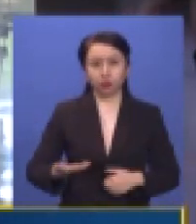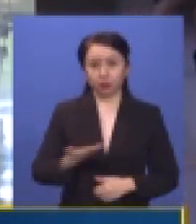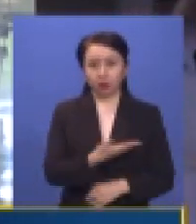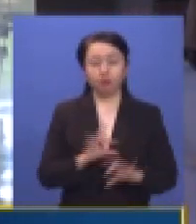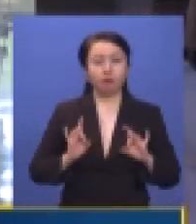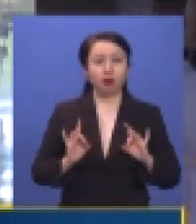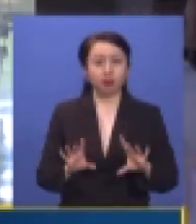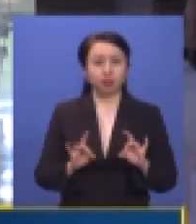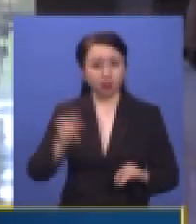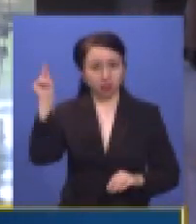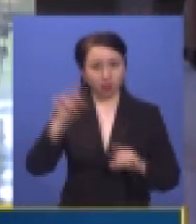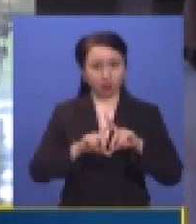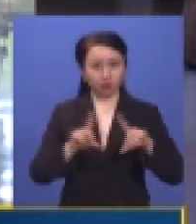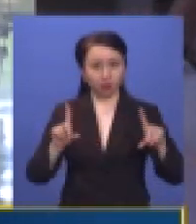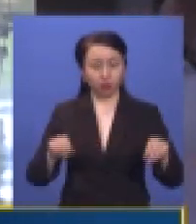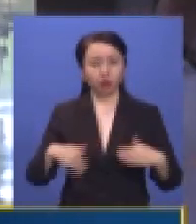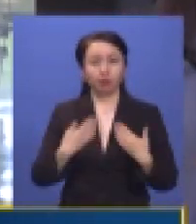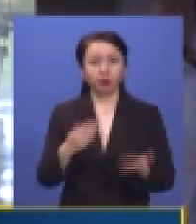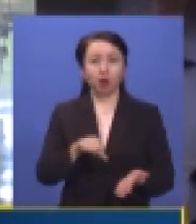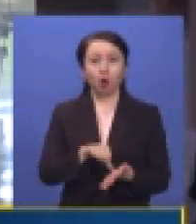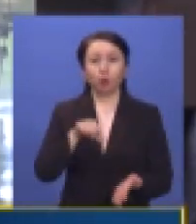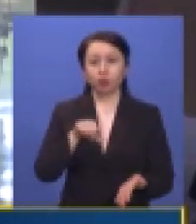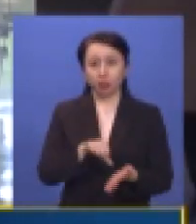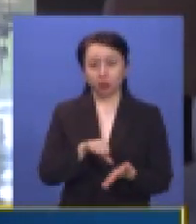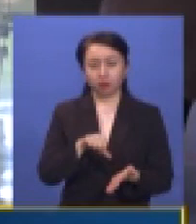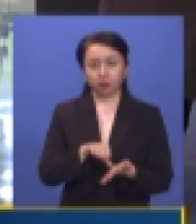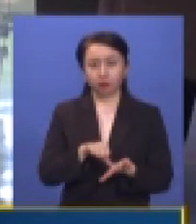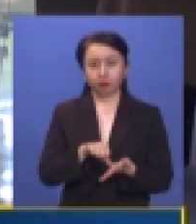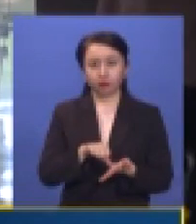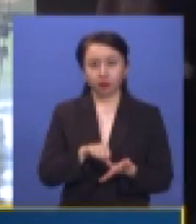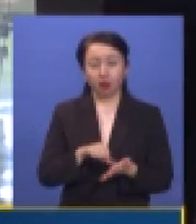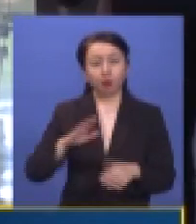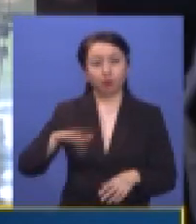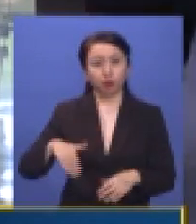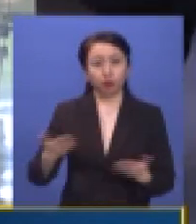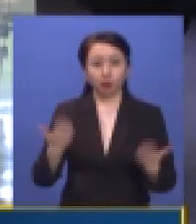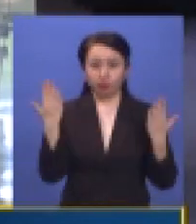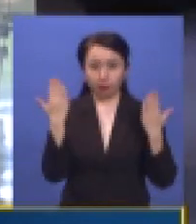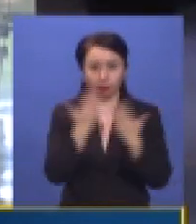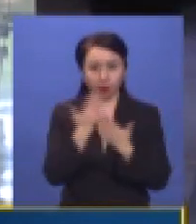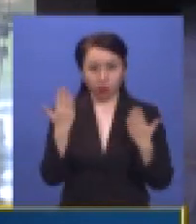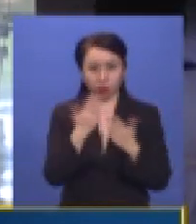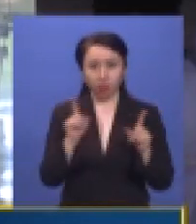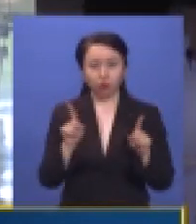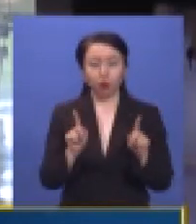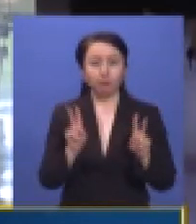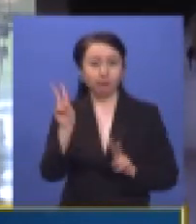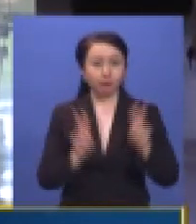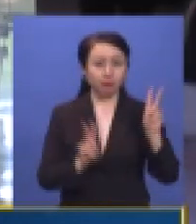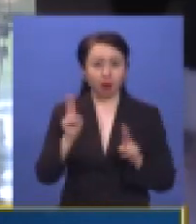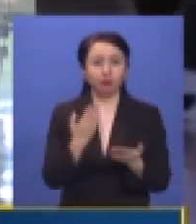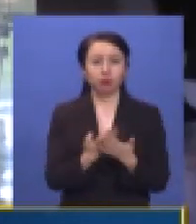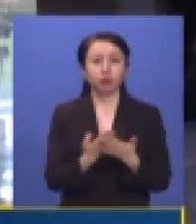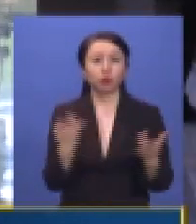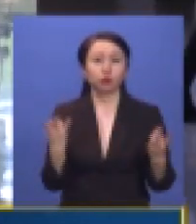Вот, предложили принять участие. Затем мы прочитали то, что положение, что нужно конкретно,